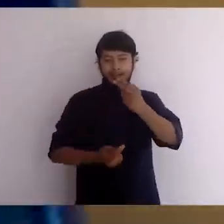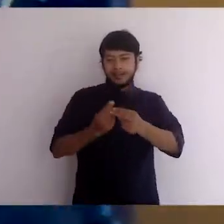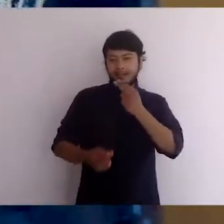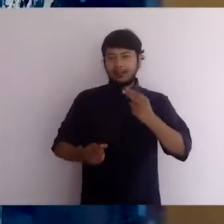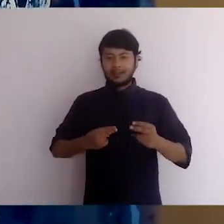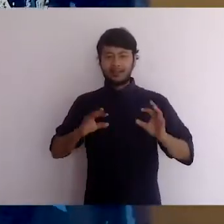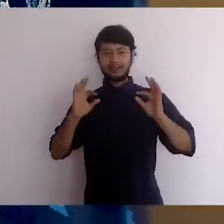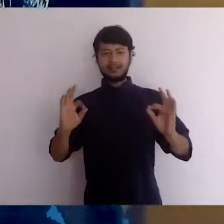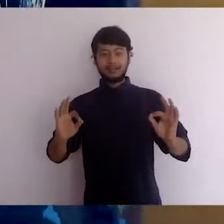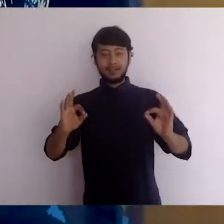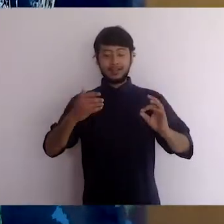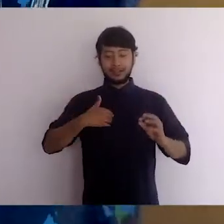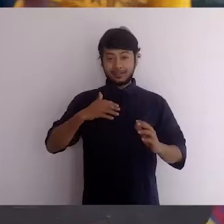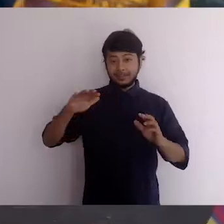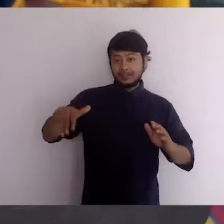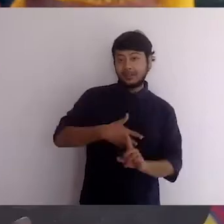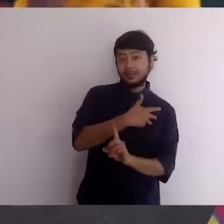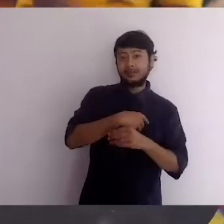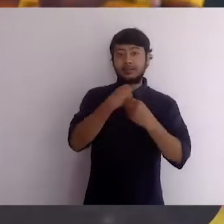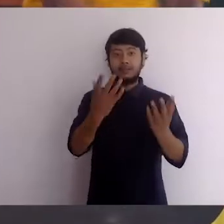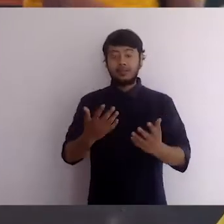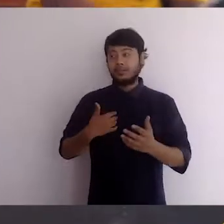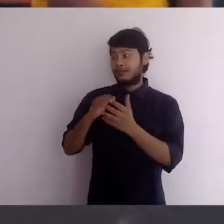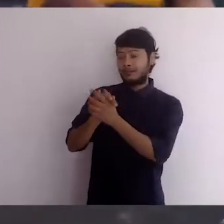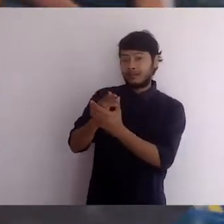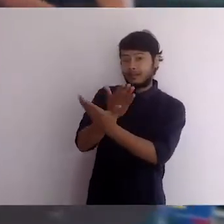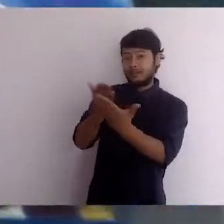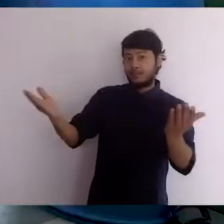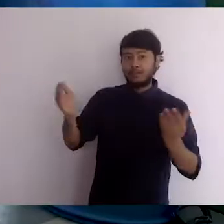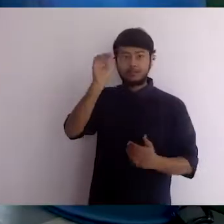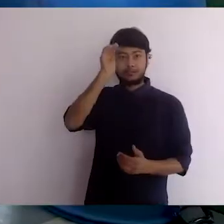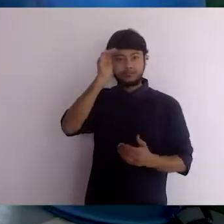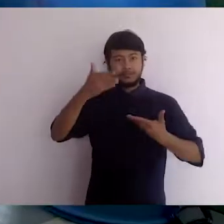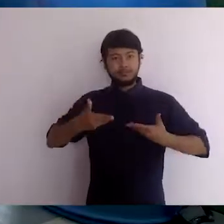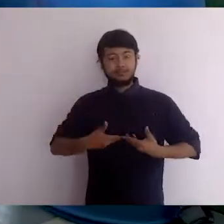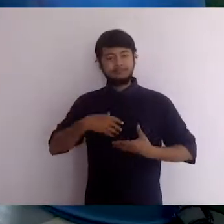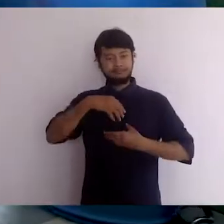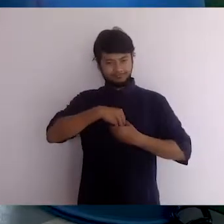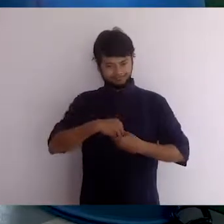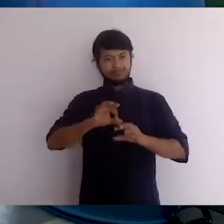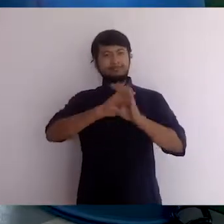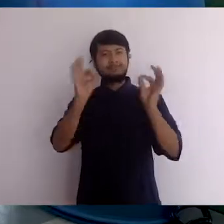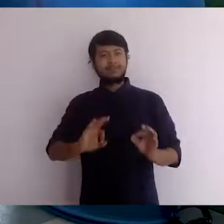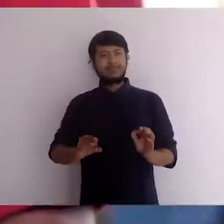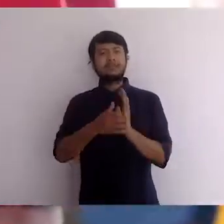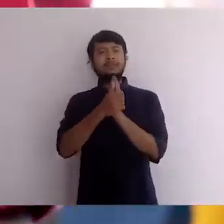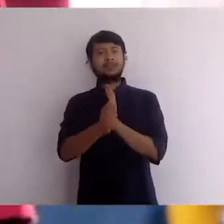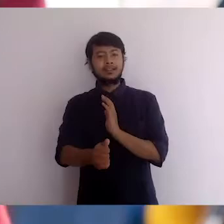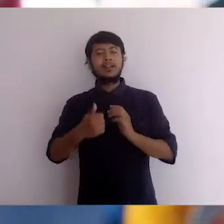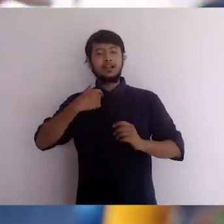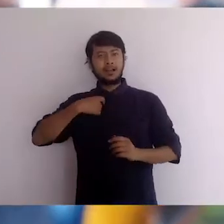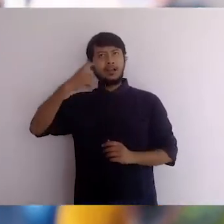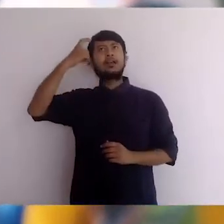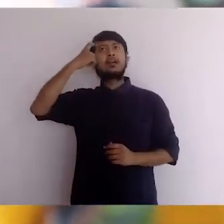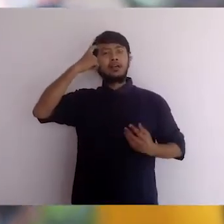is my intro, now you see। हाँ देख मेरा दोस्त मेरा रैप ठीक से सुन, मेरे अंदर भी है थोड़े बहुत गुण। मैं सोचता हूँ